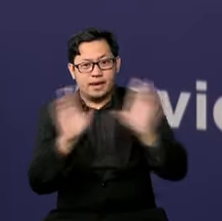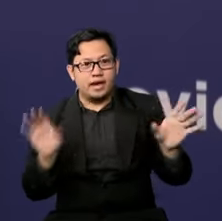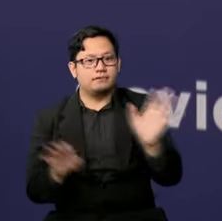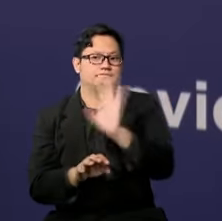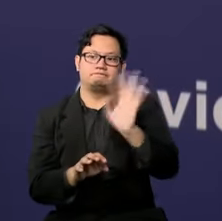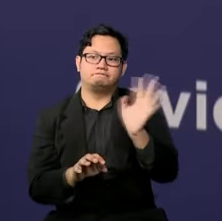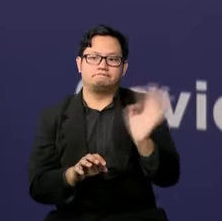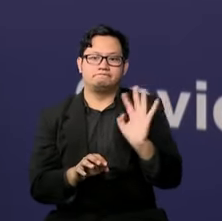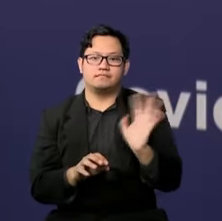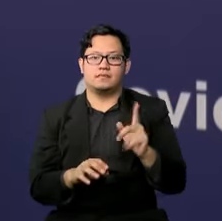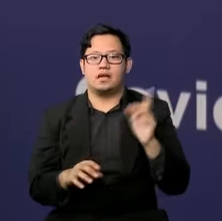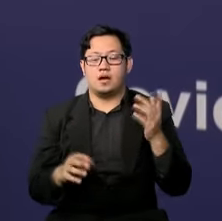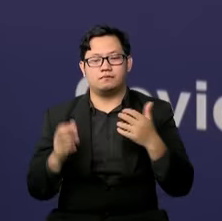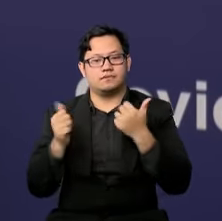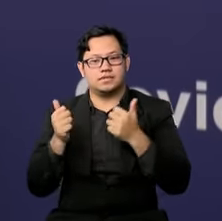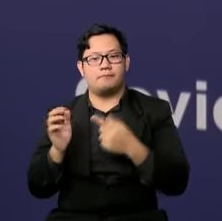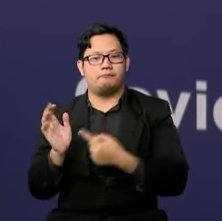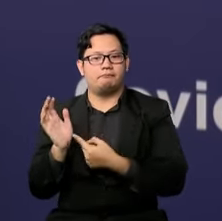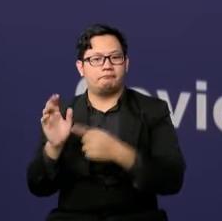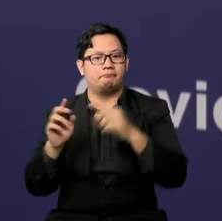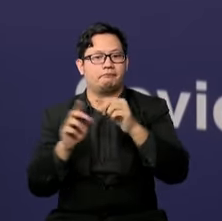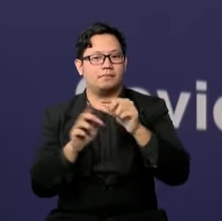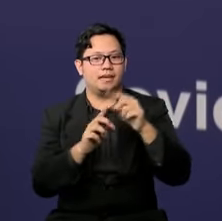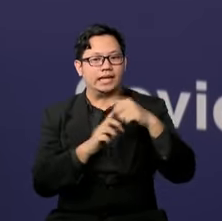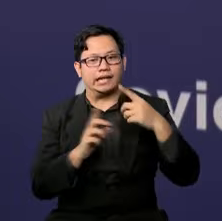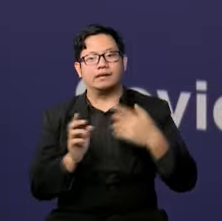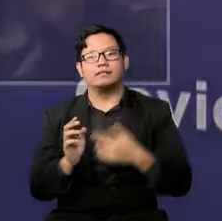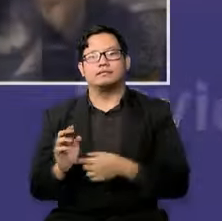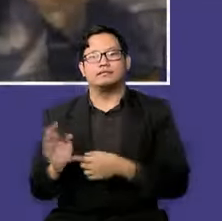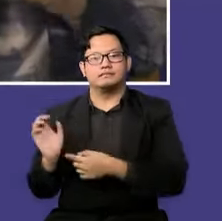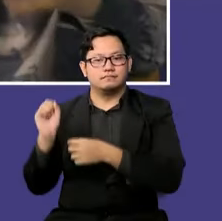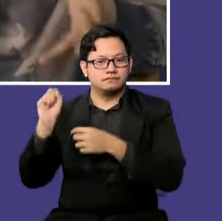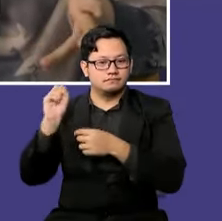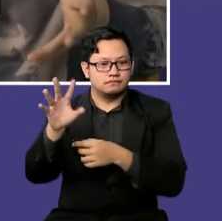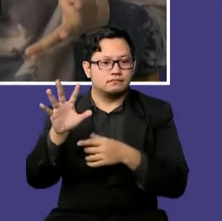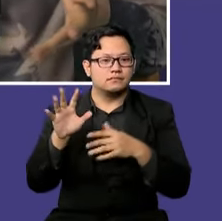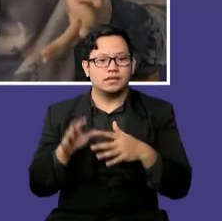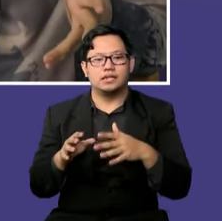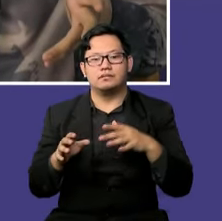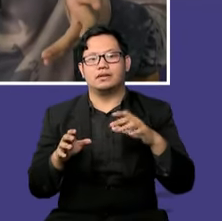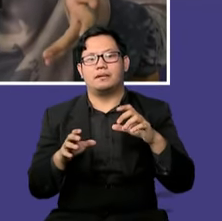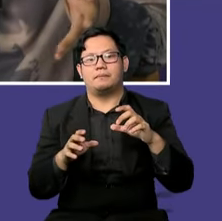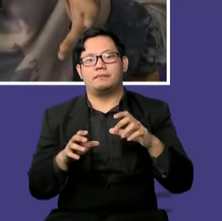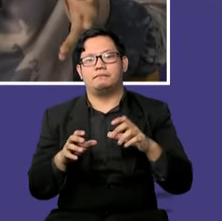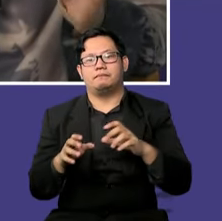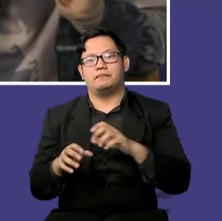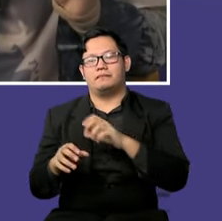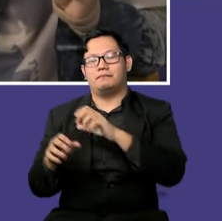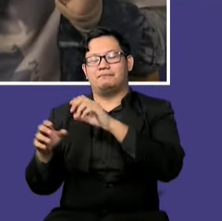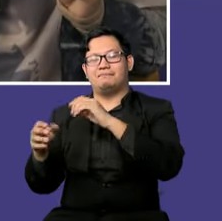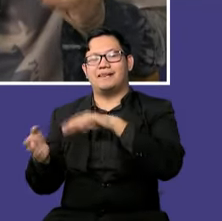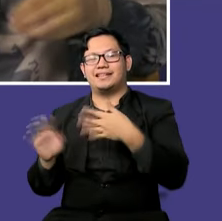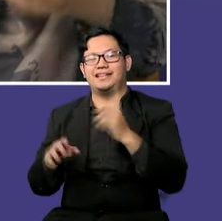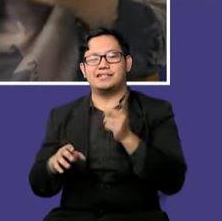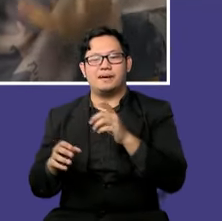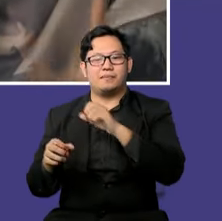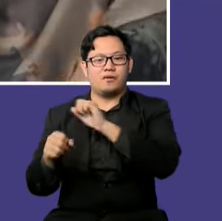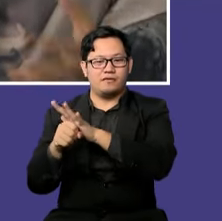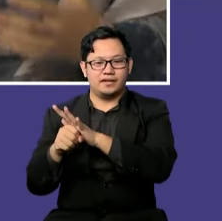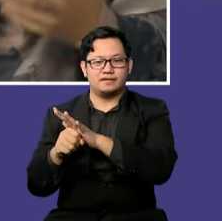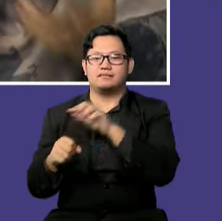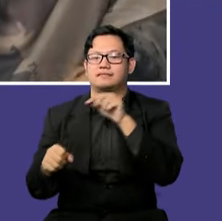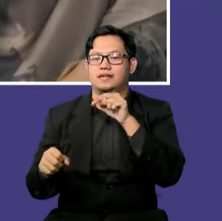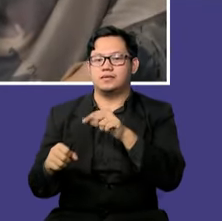lihat sudah siapkan selanjutnya ini dari sumbernya Who definisi kematian jitu covert atau karena covert adalah memang untuk mereka yang